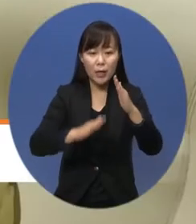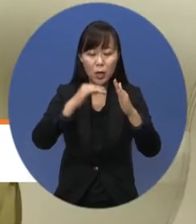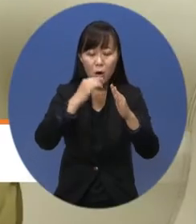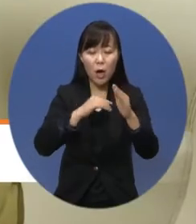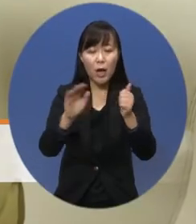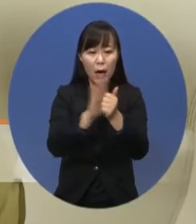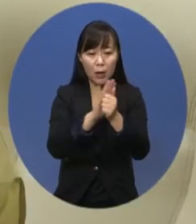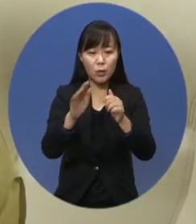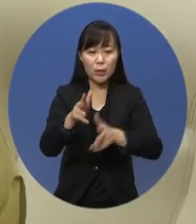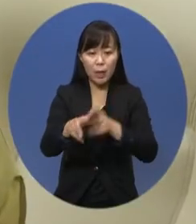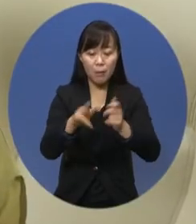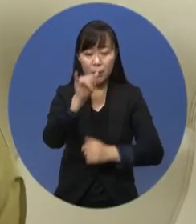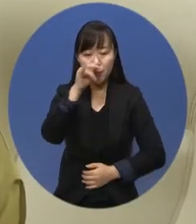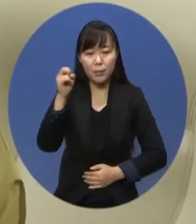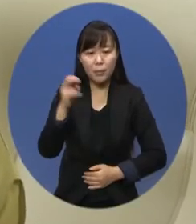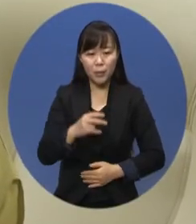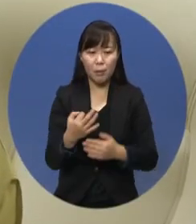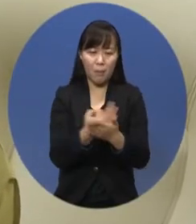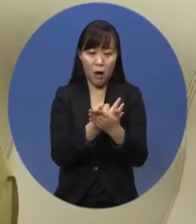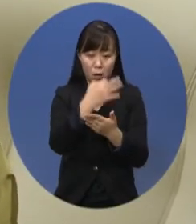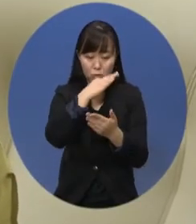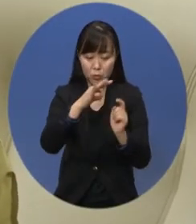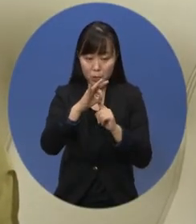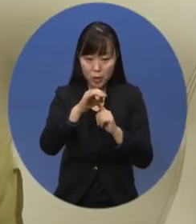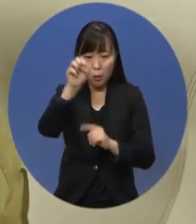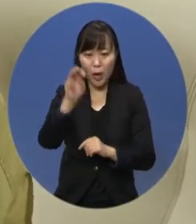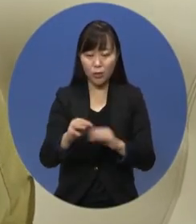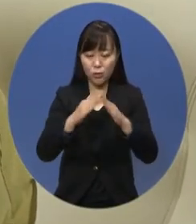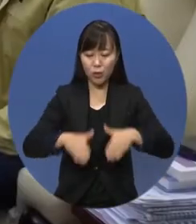사업을 펼치고 있으며 벌어들인 수익은